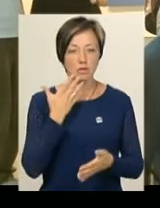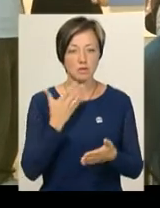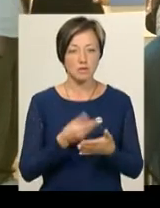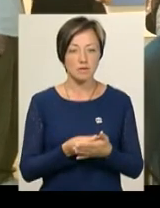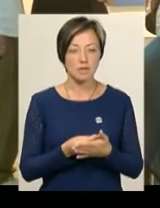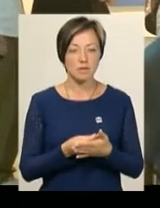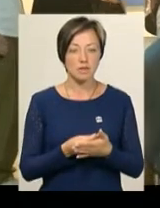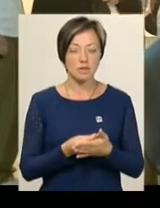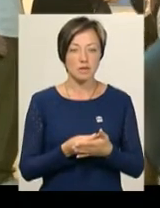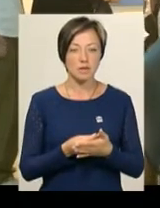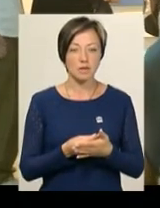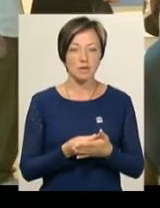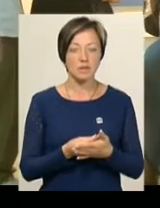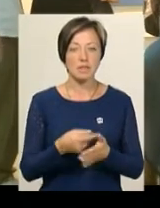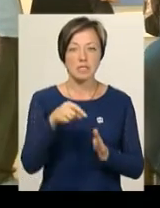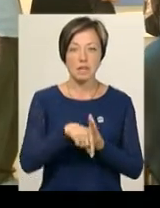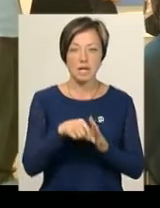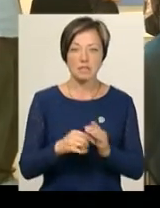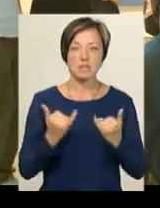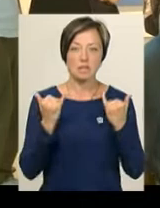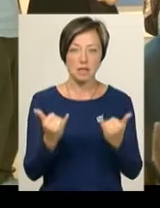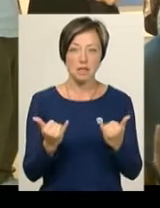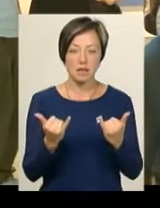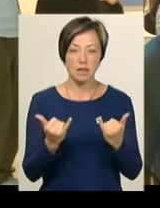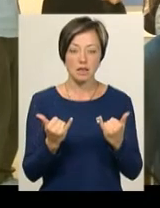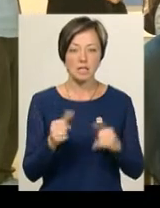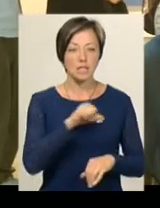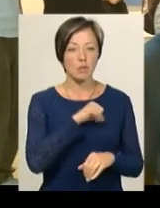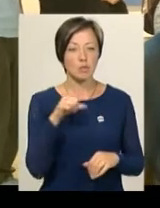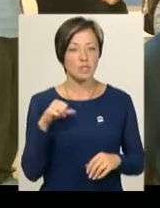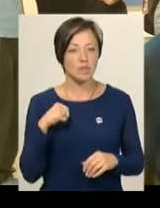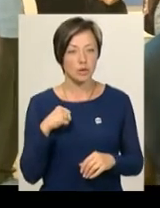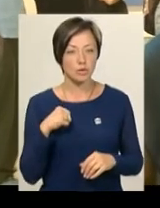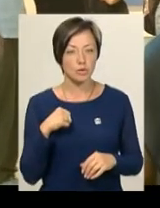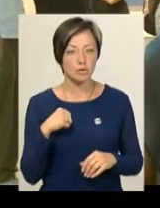власний сенс для самостійного